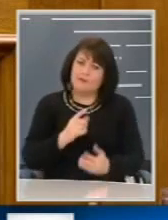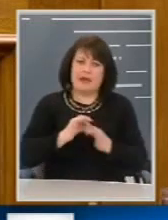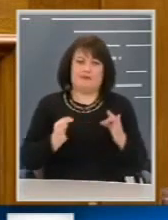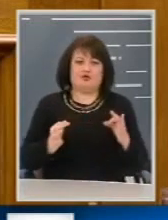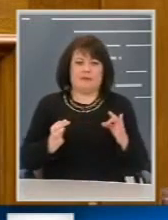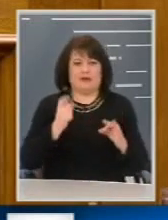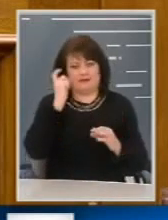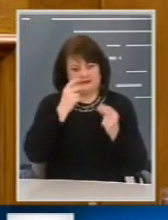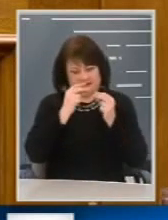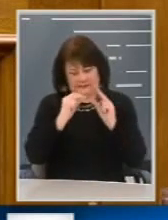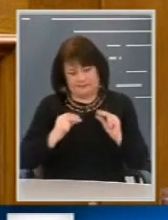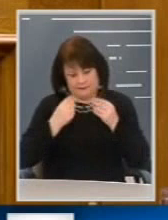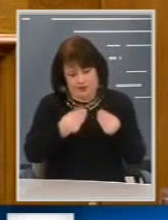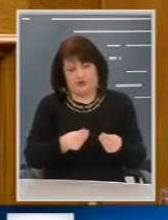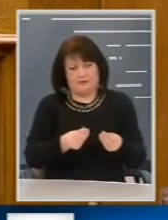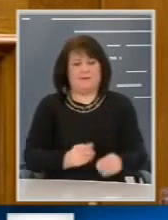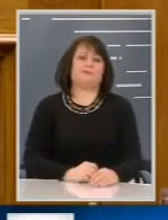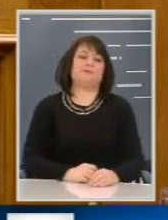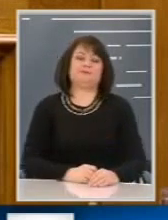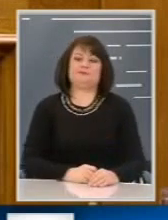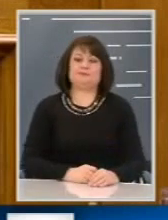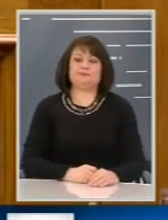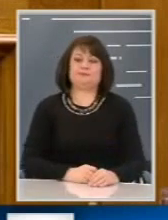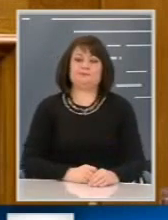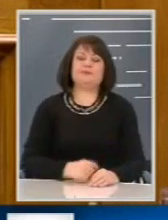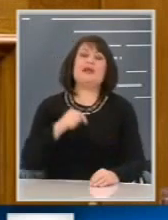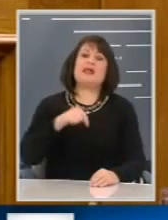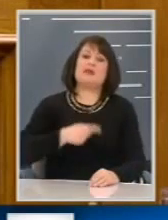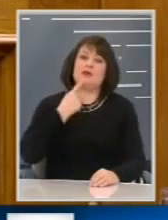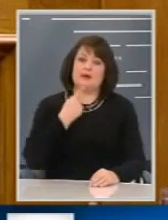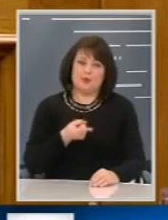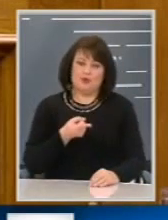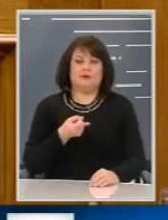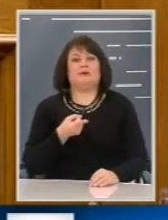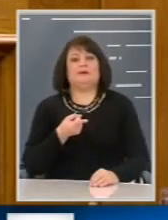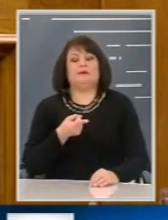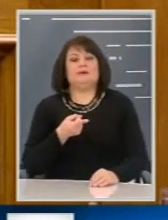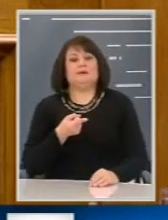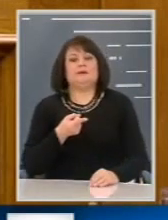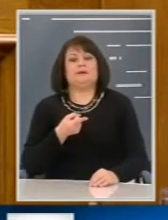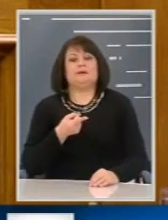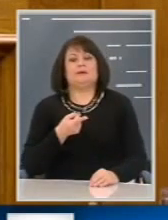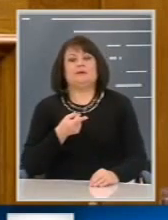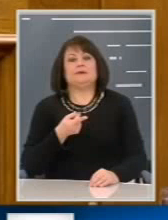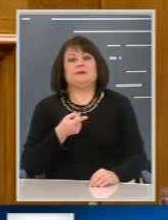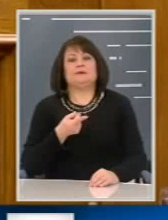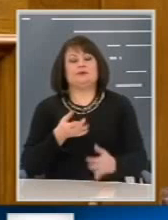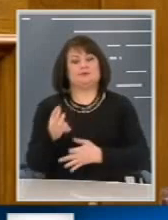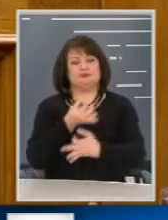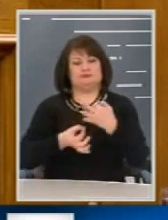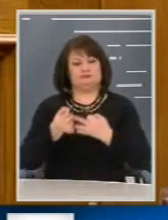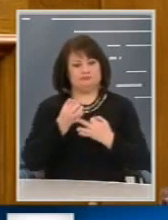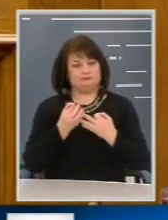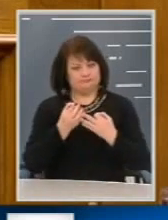σήμερα αποτελεί το αντικείμενο της συζήτησής μας. Εδώ θα κάνω μια πρώτη αναφορά στην ενάντια επιχειρηματολογία,